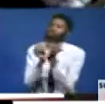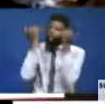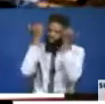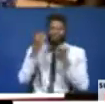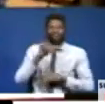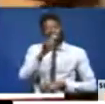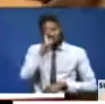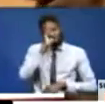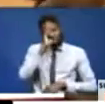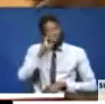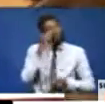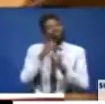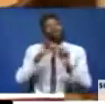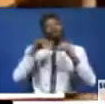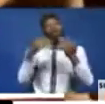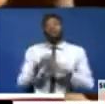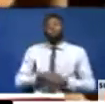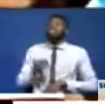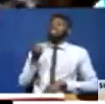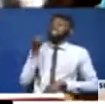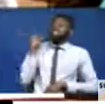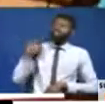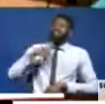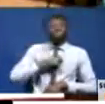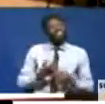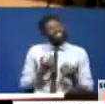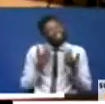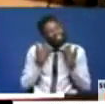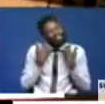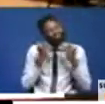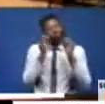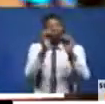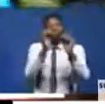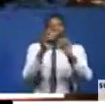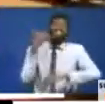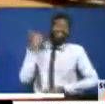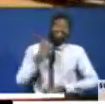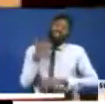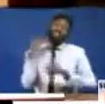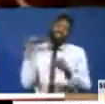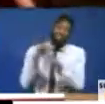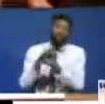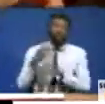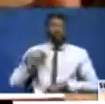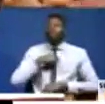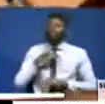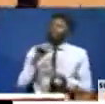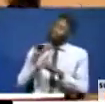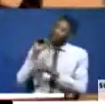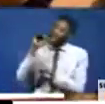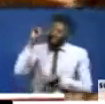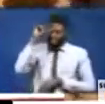work? Sisi jana hata bado lala wakora mezidi. Sisi tunaomba serikali amerejea awajiliwe. Vijana